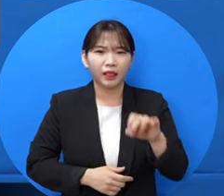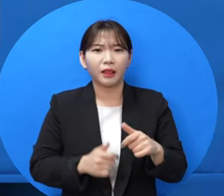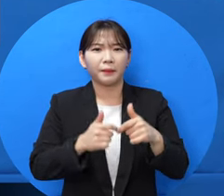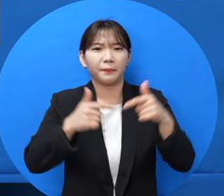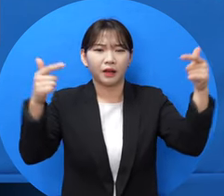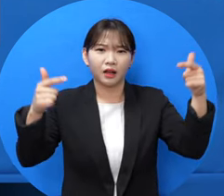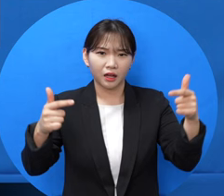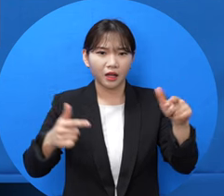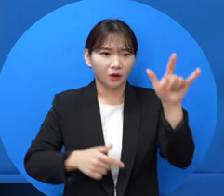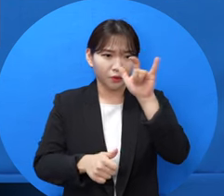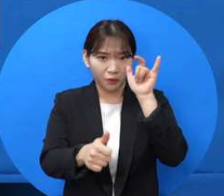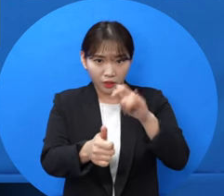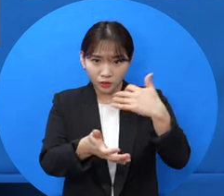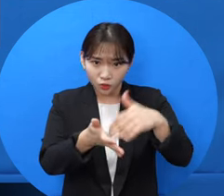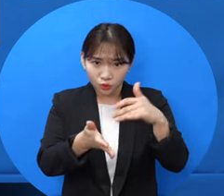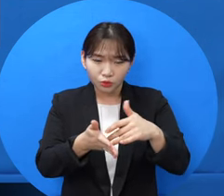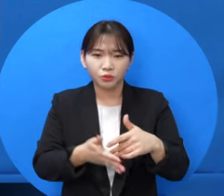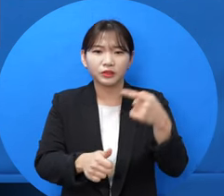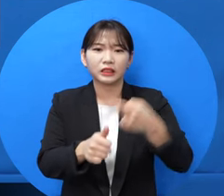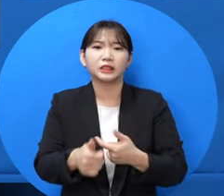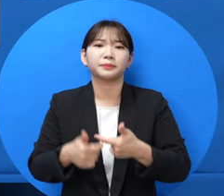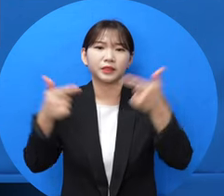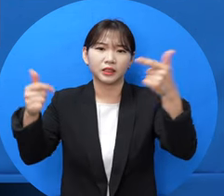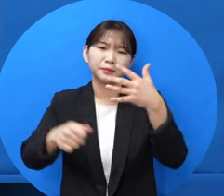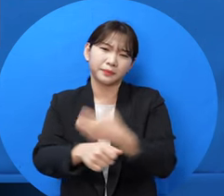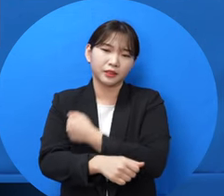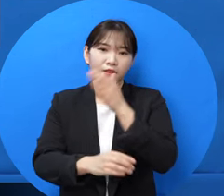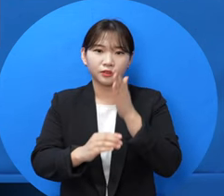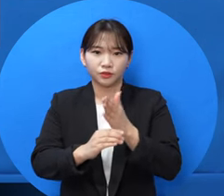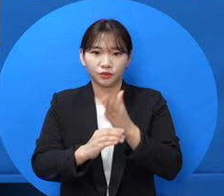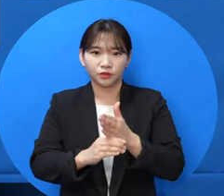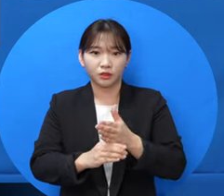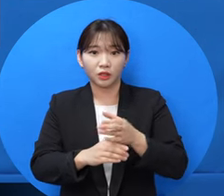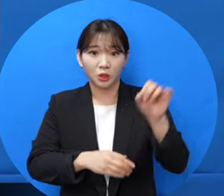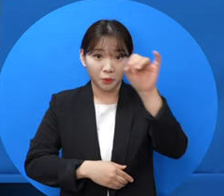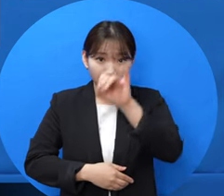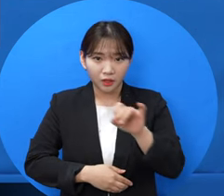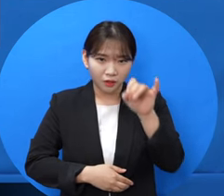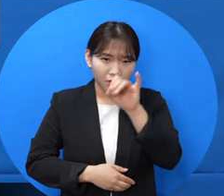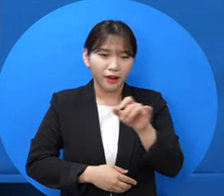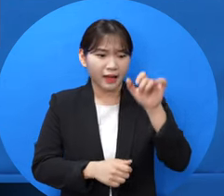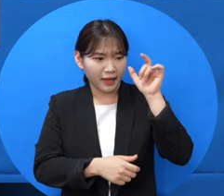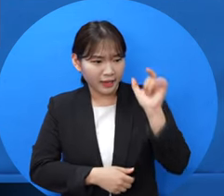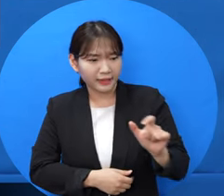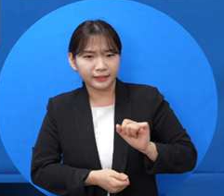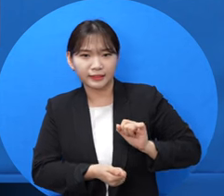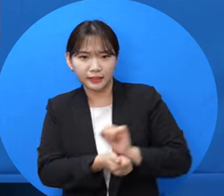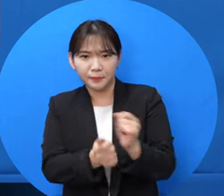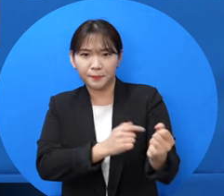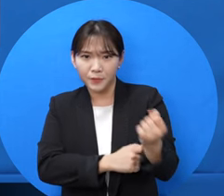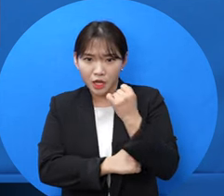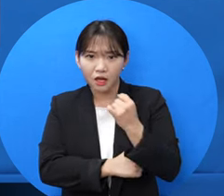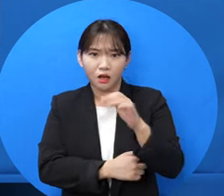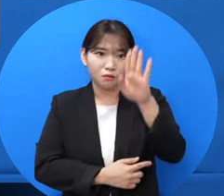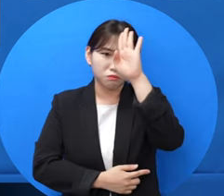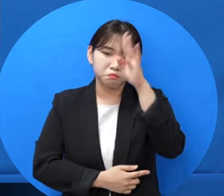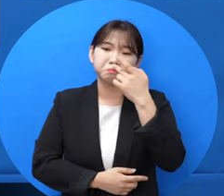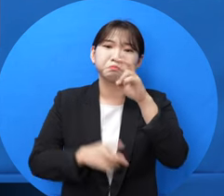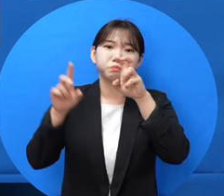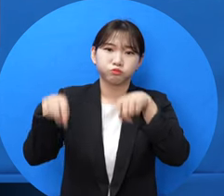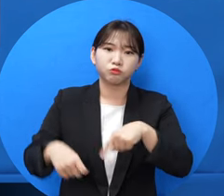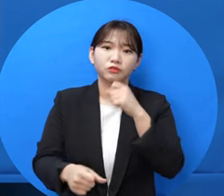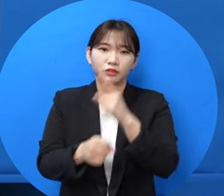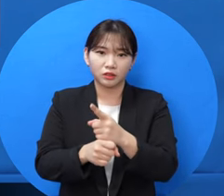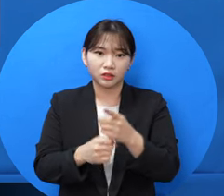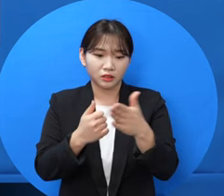부리면서 허나 확진 자가 급증하고 있습니다 어미 흐르는 왕성한 전파 력과 무증상 2 특징